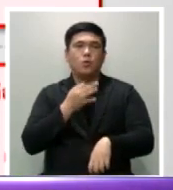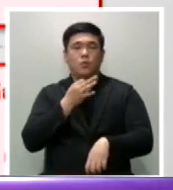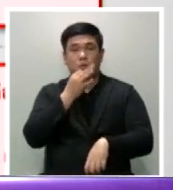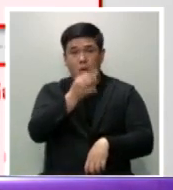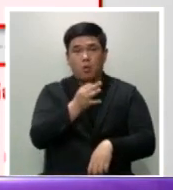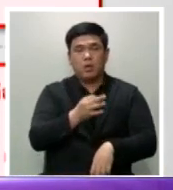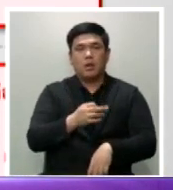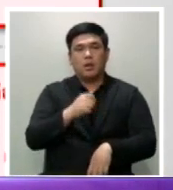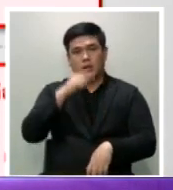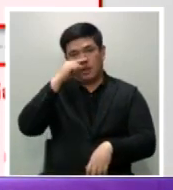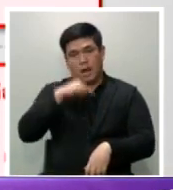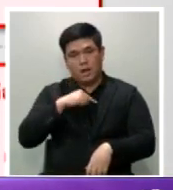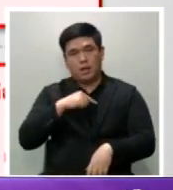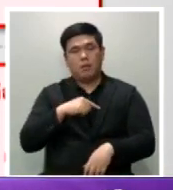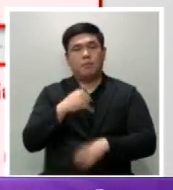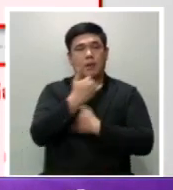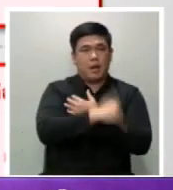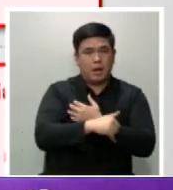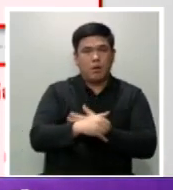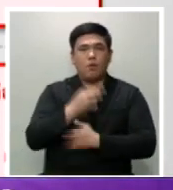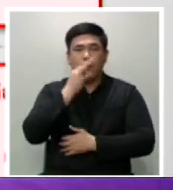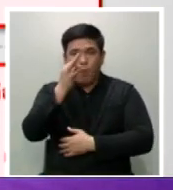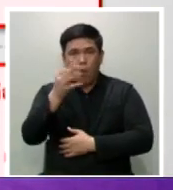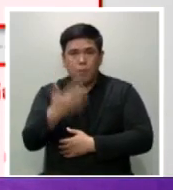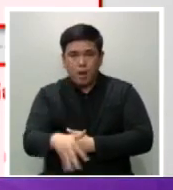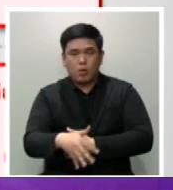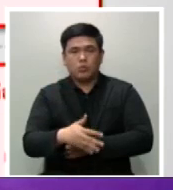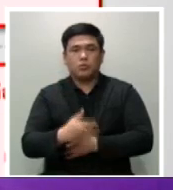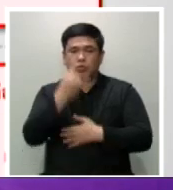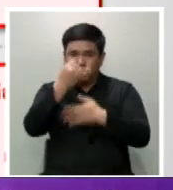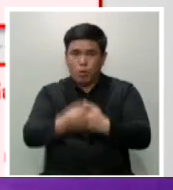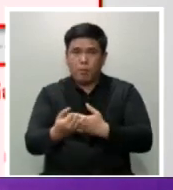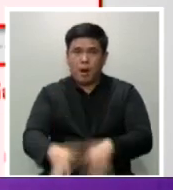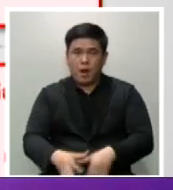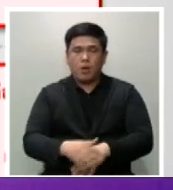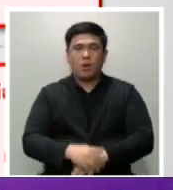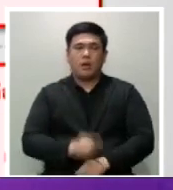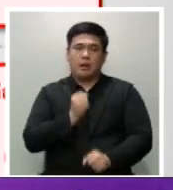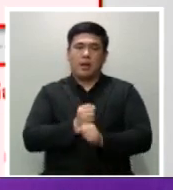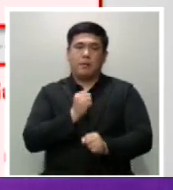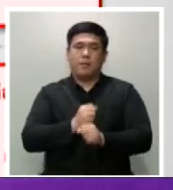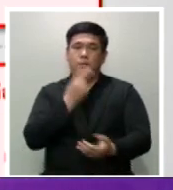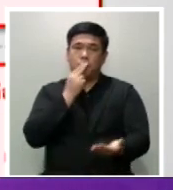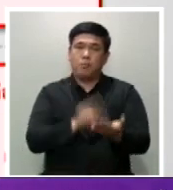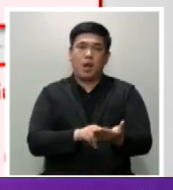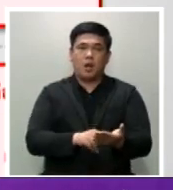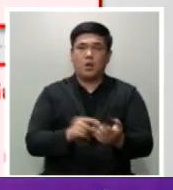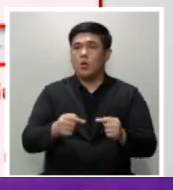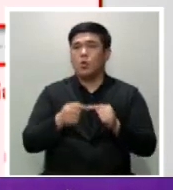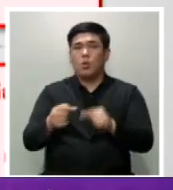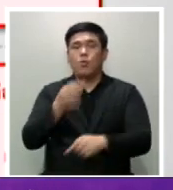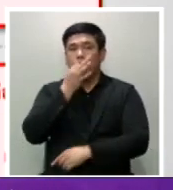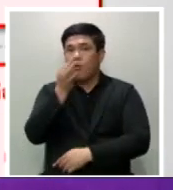ยถูกฟ้องอัยการสูงสุดสั่งฟ้องแต่ขณะนั้นที่เขาทำหนังสือมายังไม่ได้ยื่นฟ้